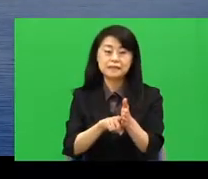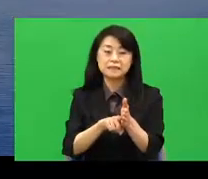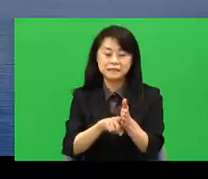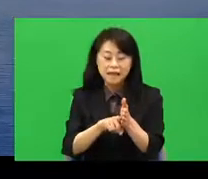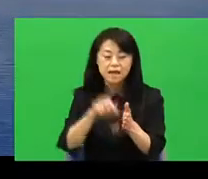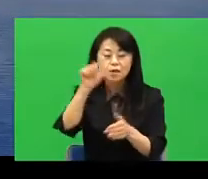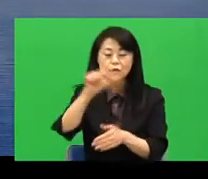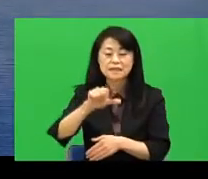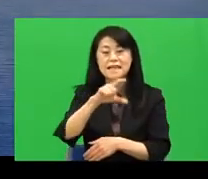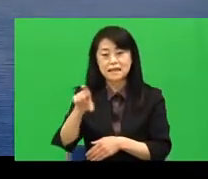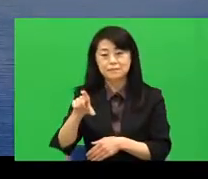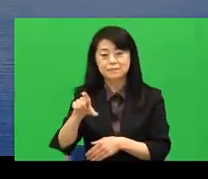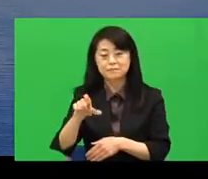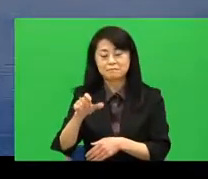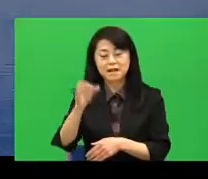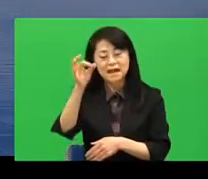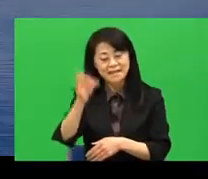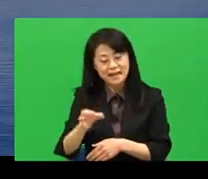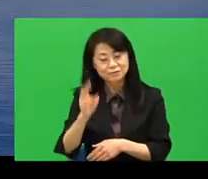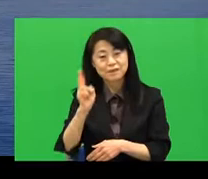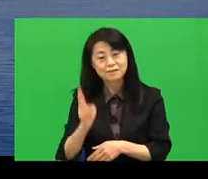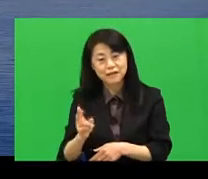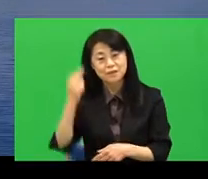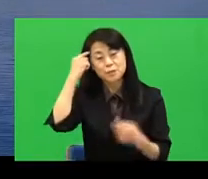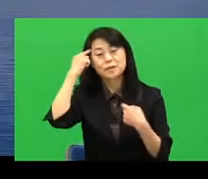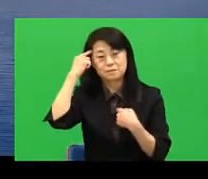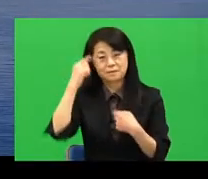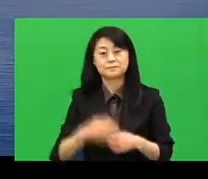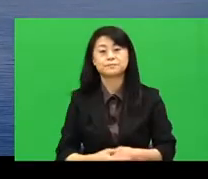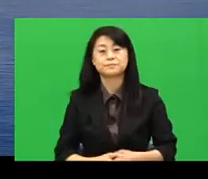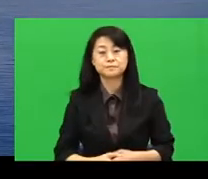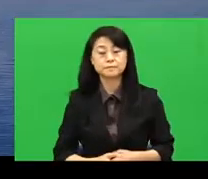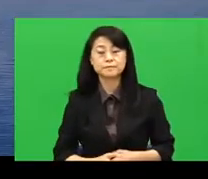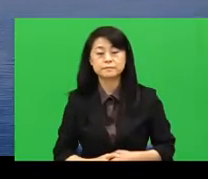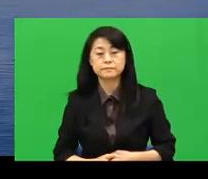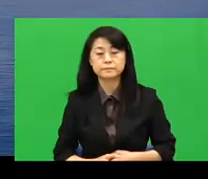で5000円ですから、割安だとも言えるかと思います。